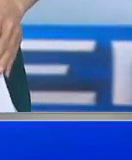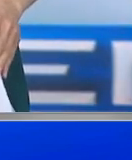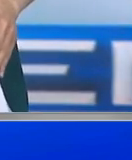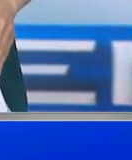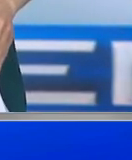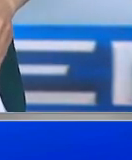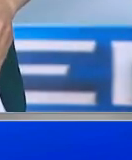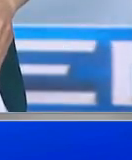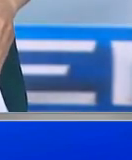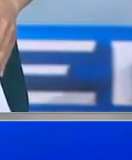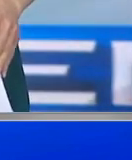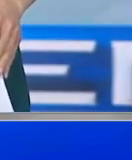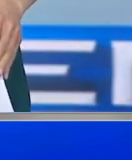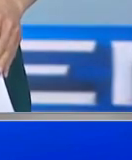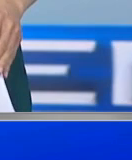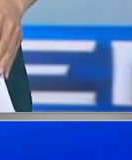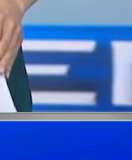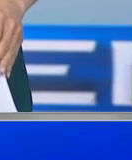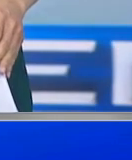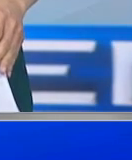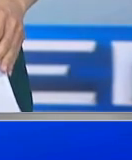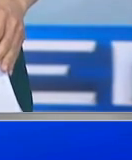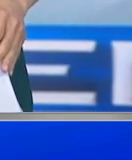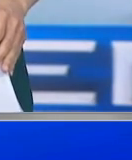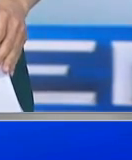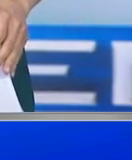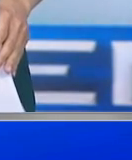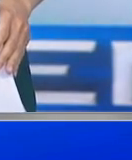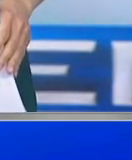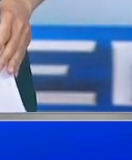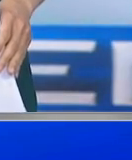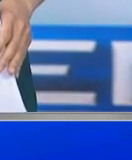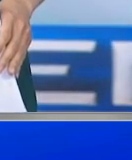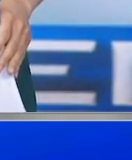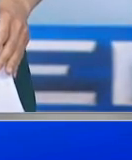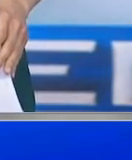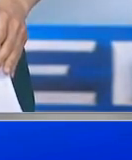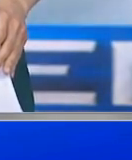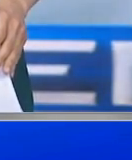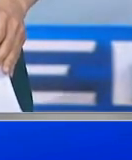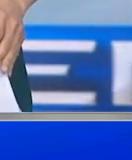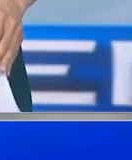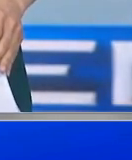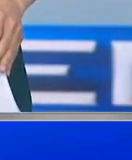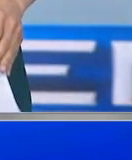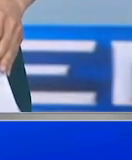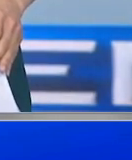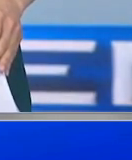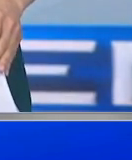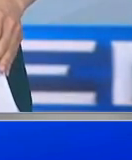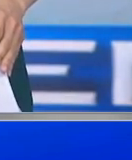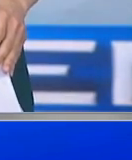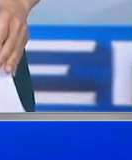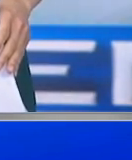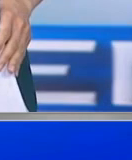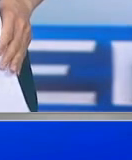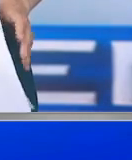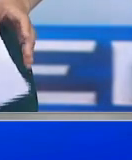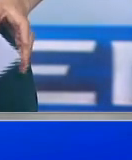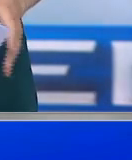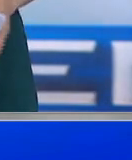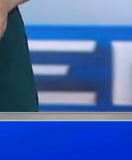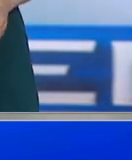Ayon po yan kay dating Health Secretary Manuel Dayrit. Sinisikap naman daw ng gobyerno na pagbutihin ang COVID response at kabilang dyan ang